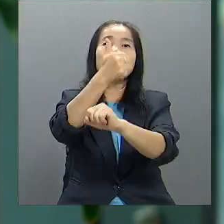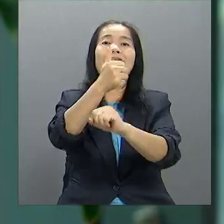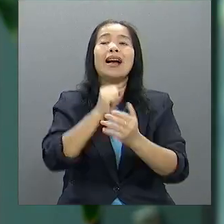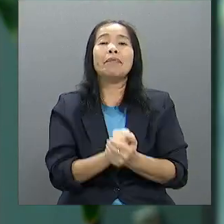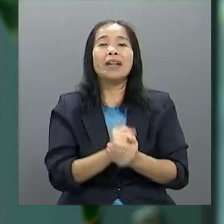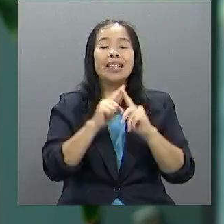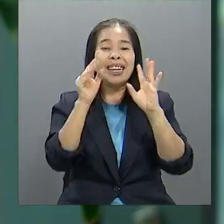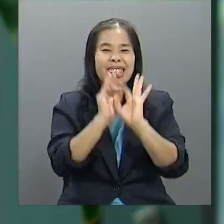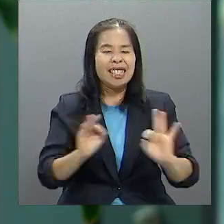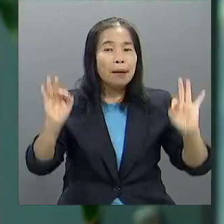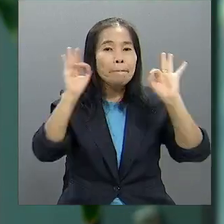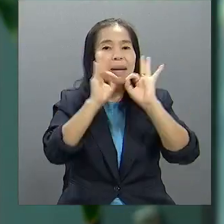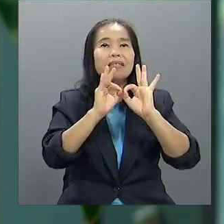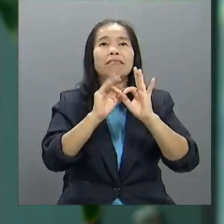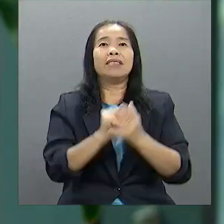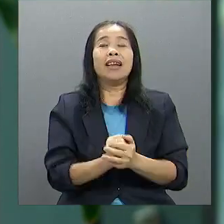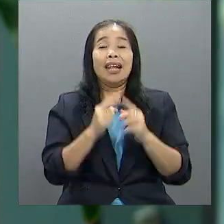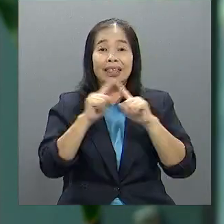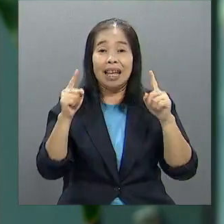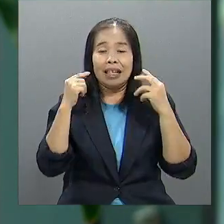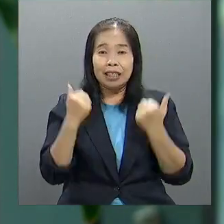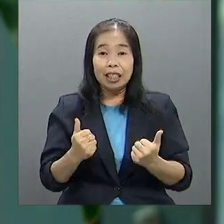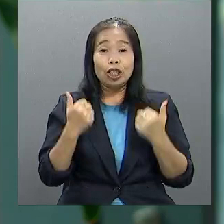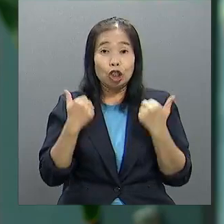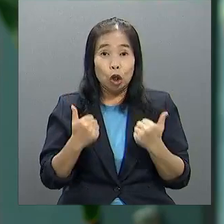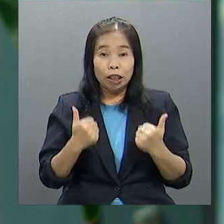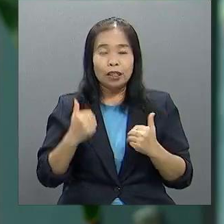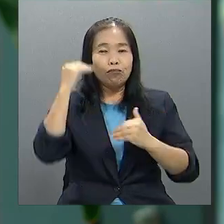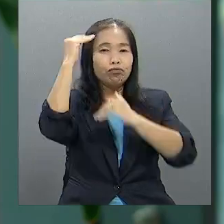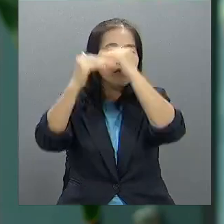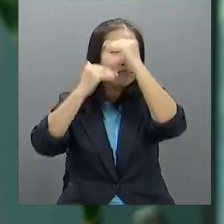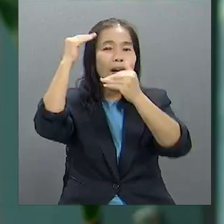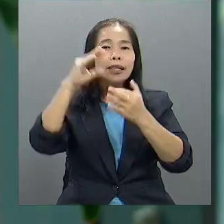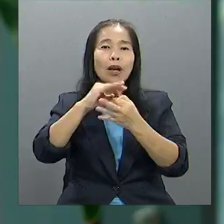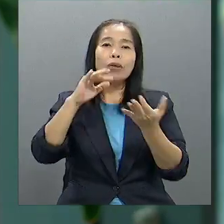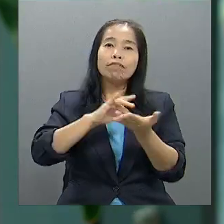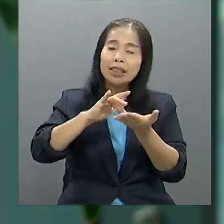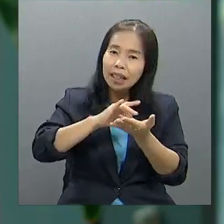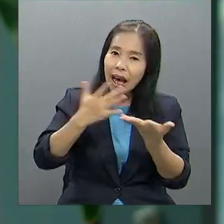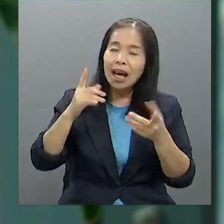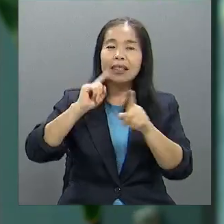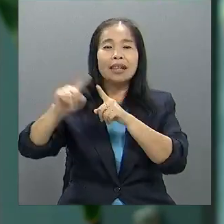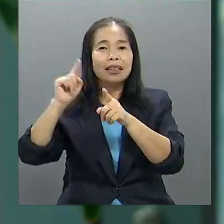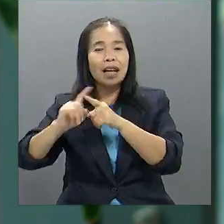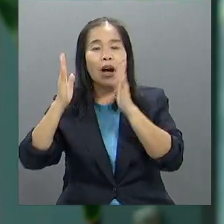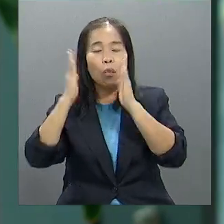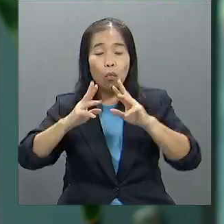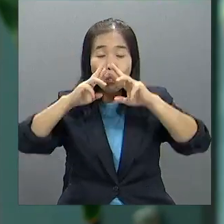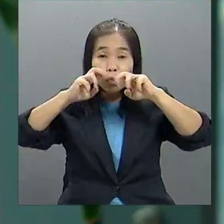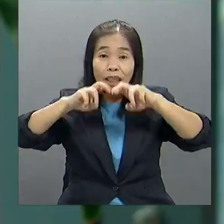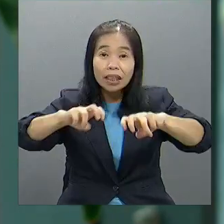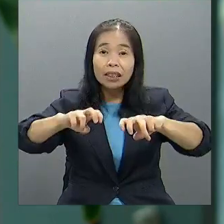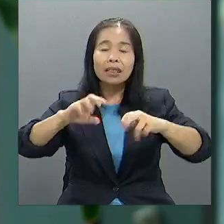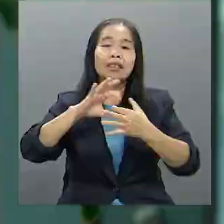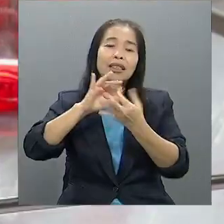สุดแต่วิทยาการเองเนี่ยซึ่งทางด้านบริษัทข้ามชาติหรือว่านักวิจัยนวัตกรรมทั้งหลายแห